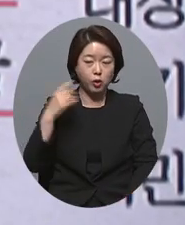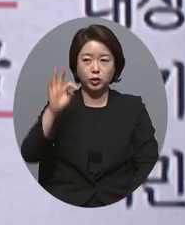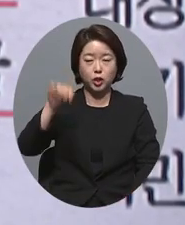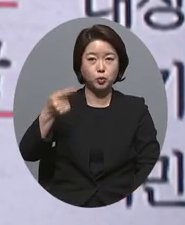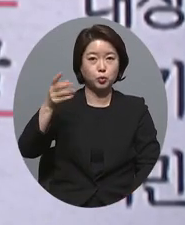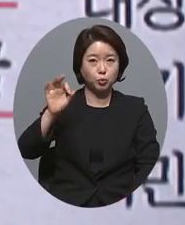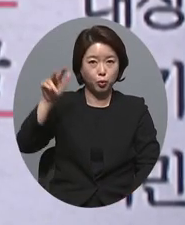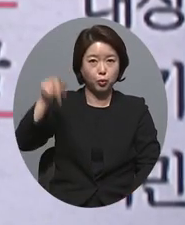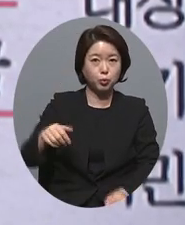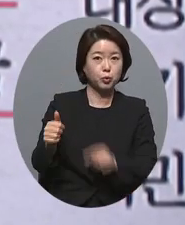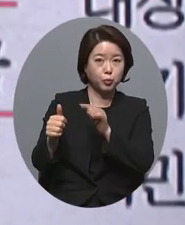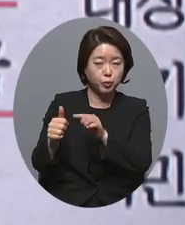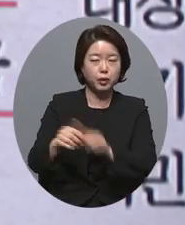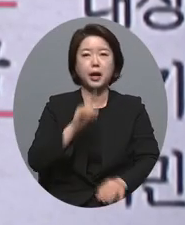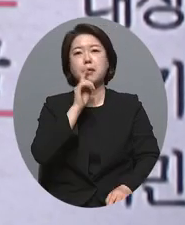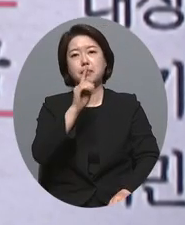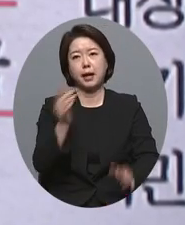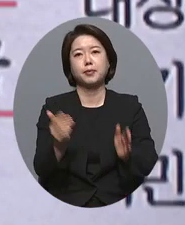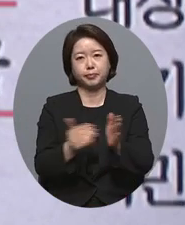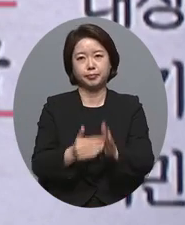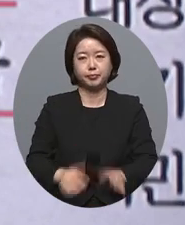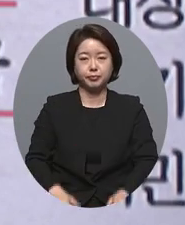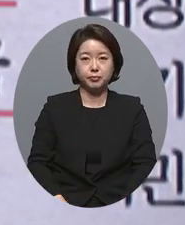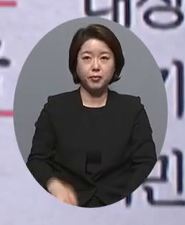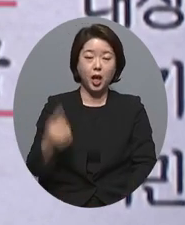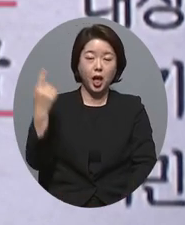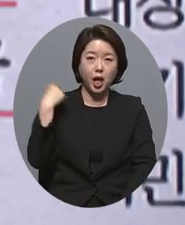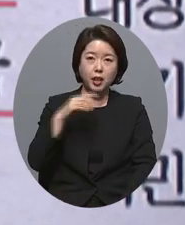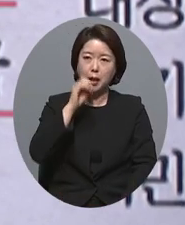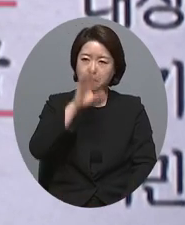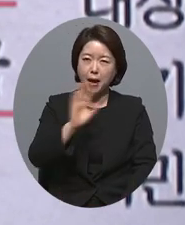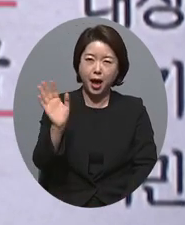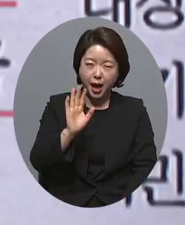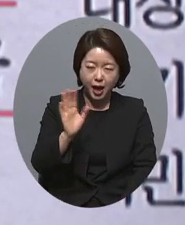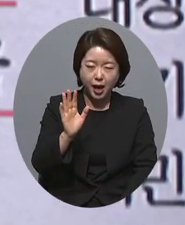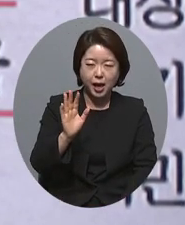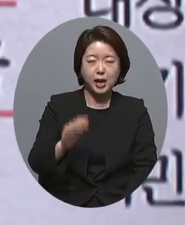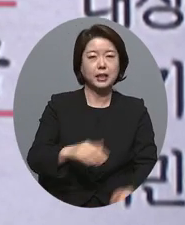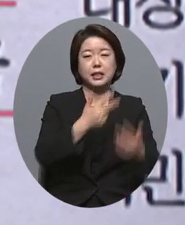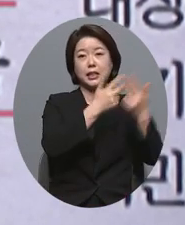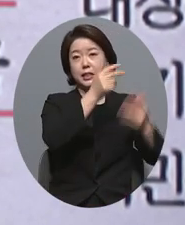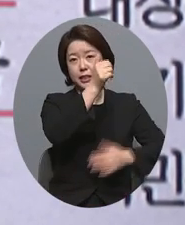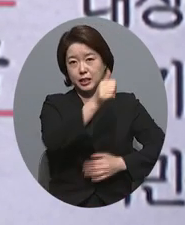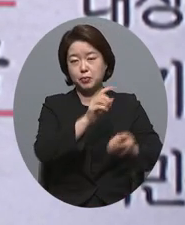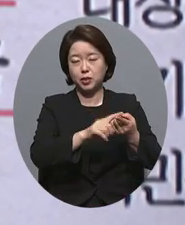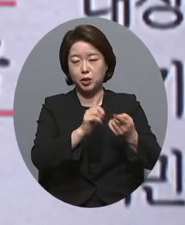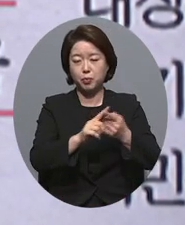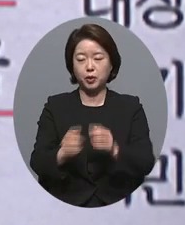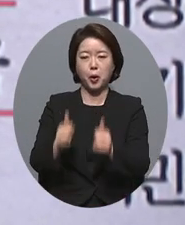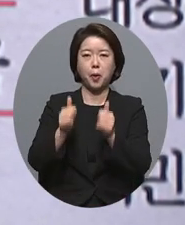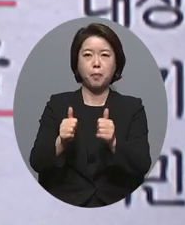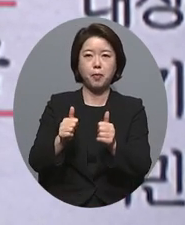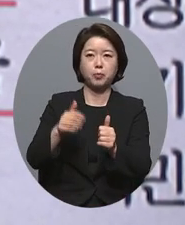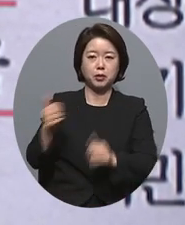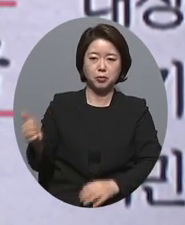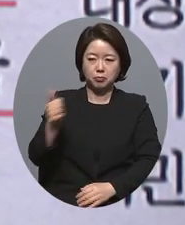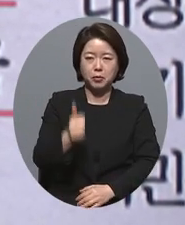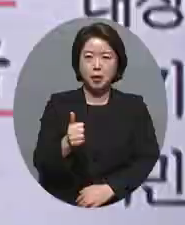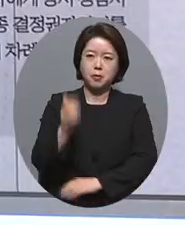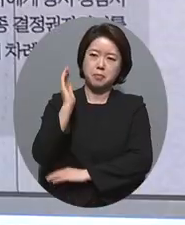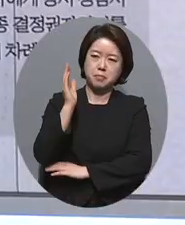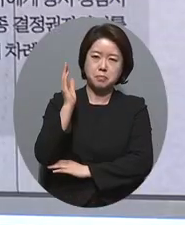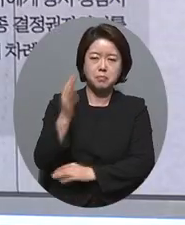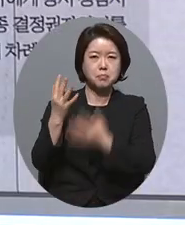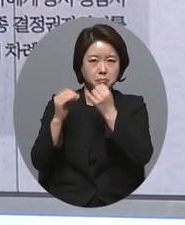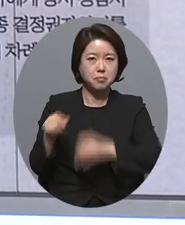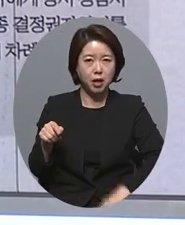유동규 측에서 주장했던 내용입니다. 그동안 언급하지 않았던 이재명 대표를 법정에서 수차례 언급하며 최종